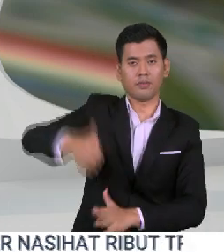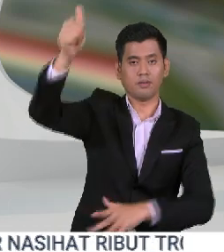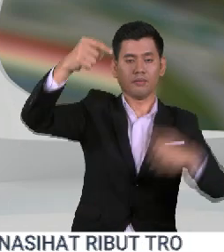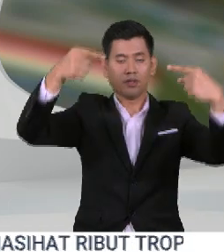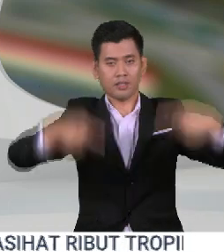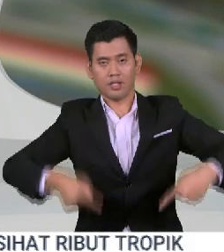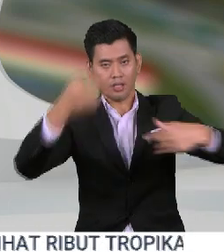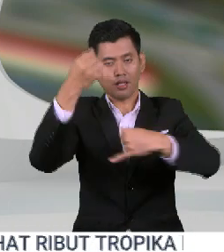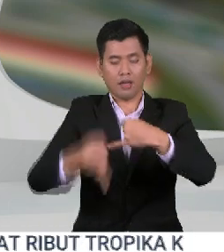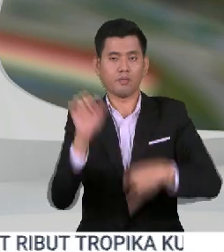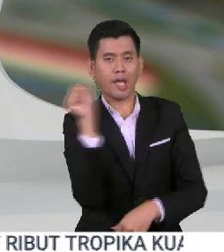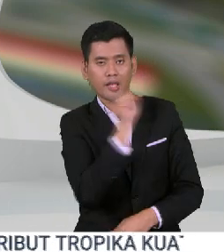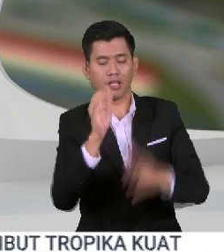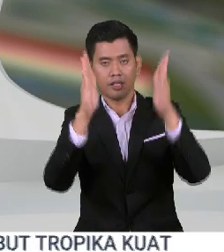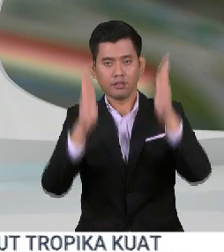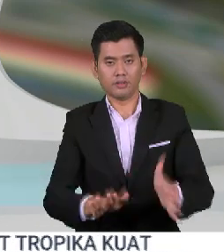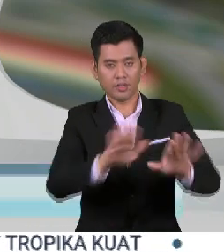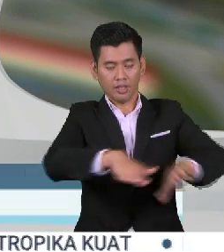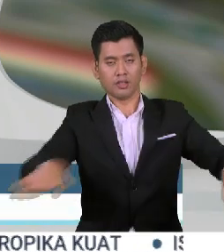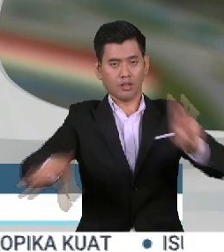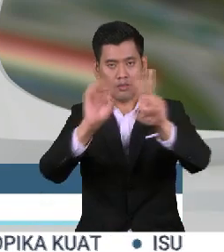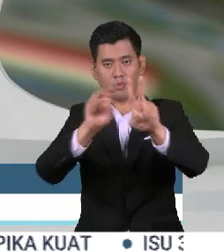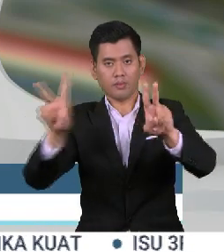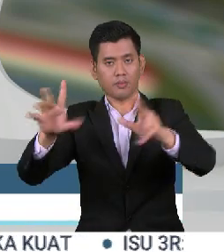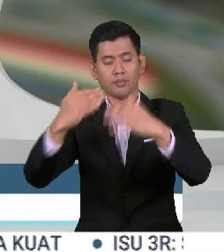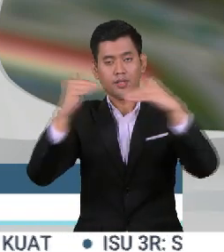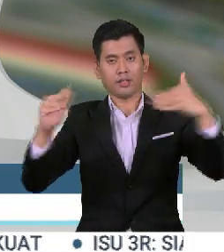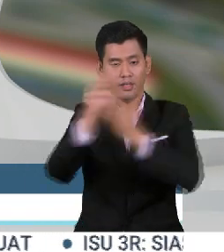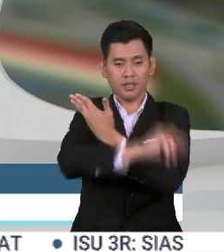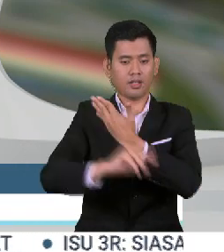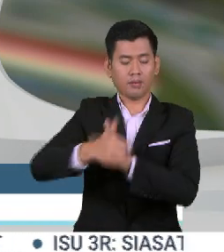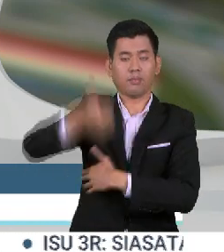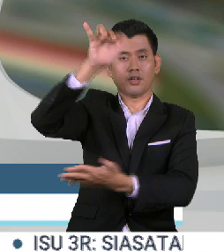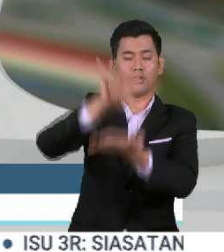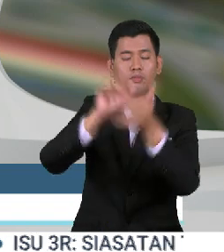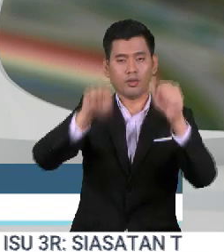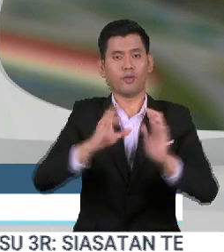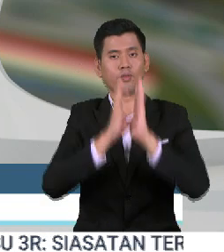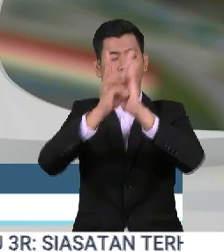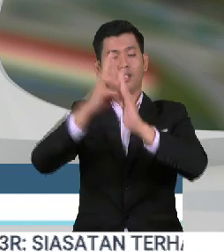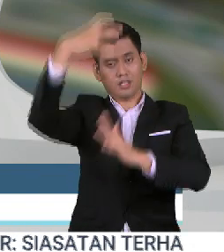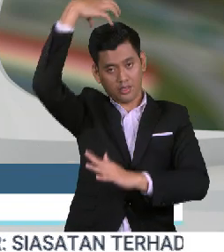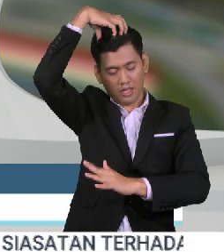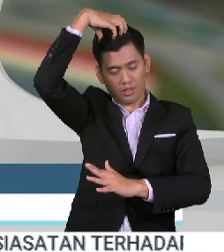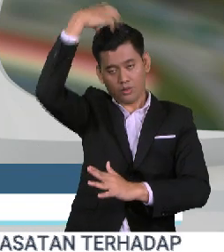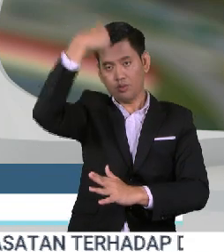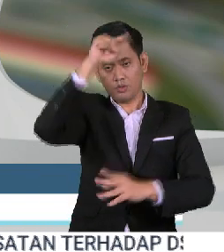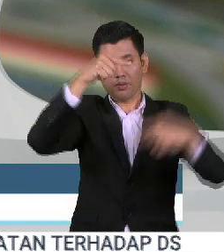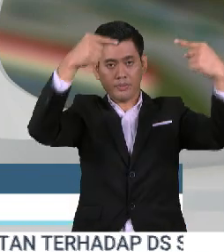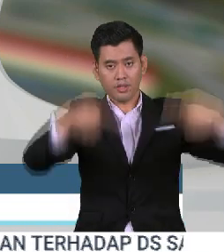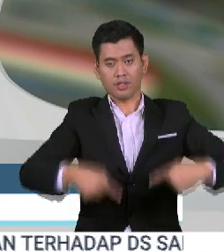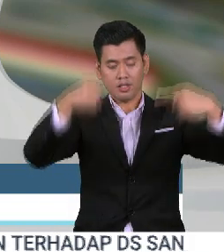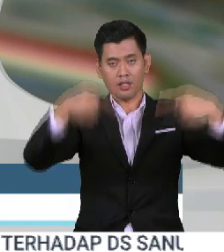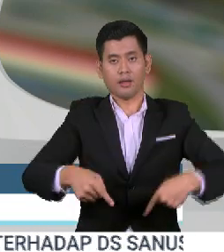pertandingan akhir bintang kecil 2023 peringkat Negeri kemenangan itu membolehkannya mewakili selango ke pertandingan